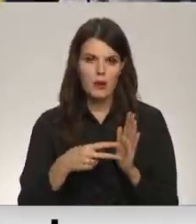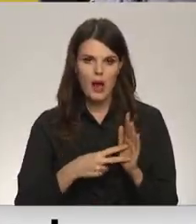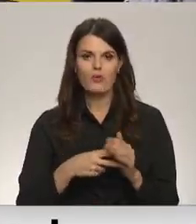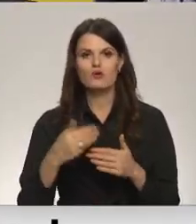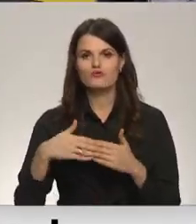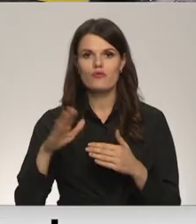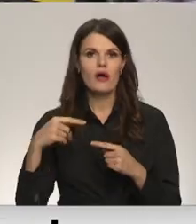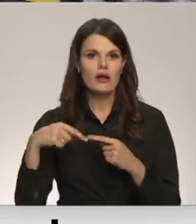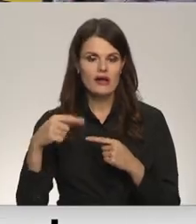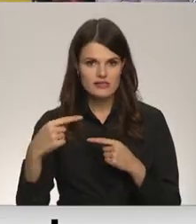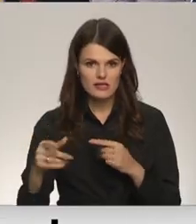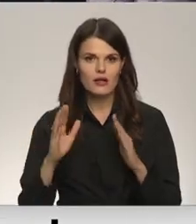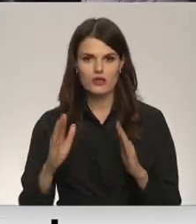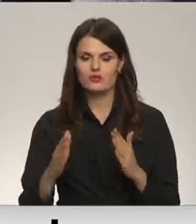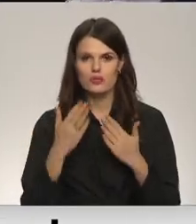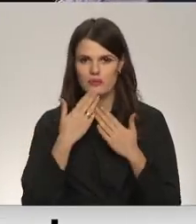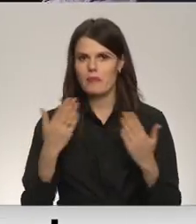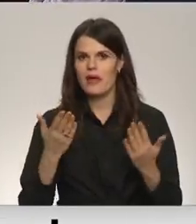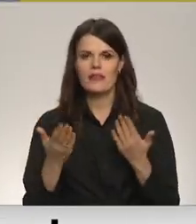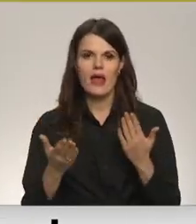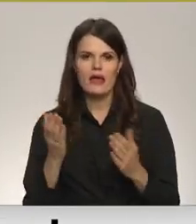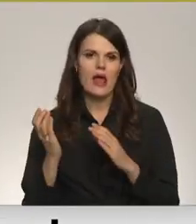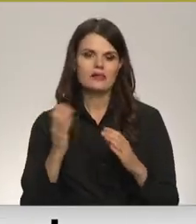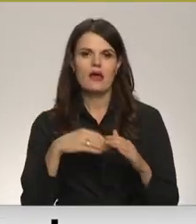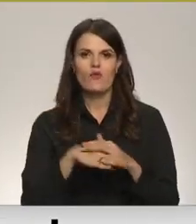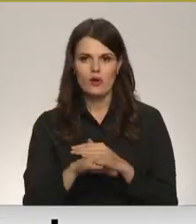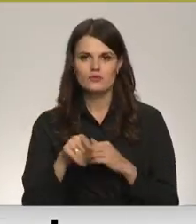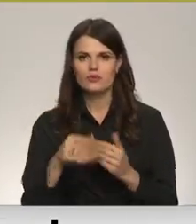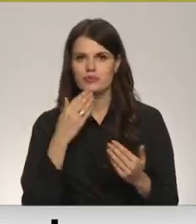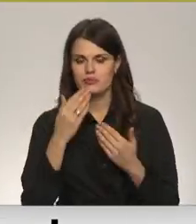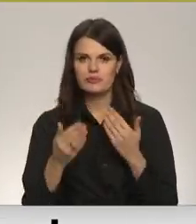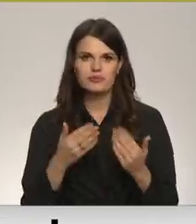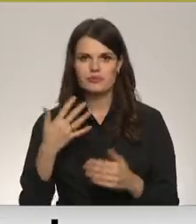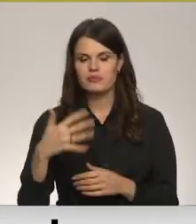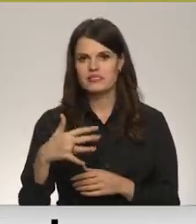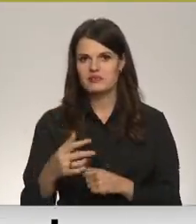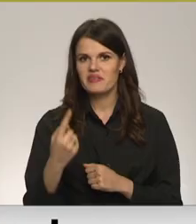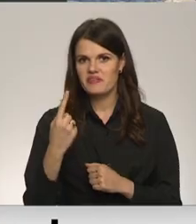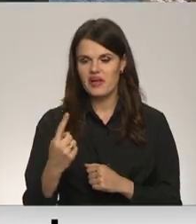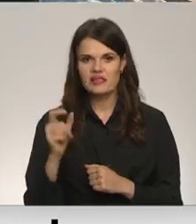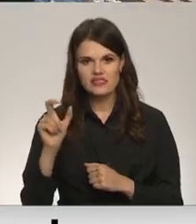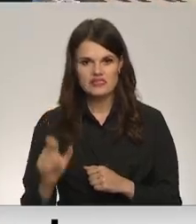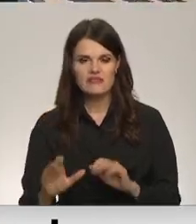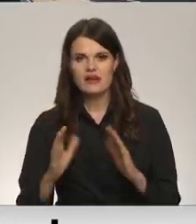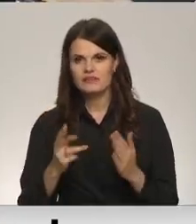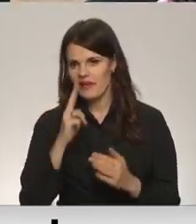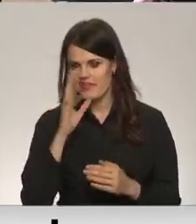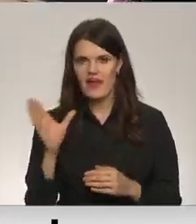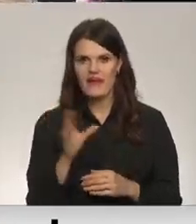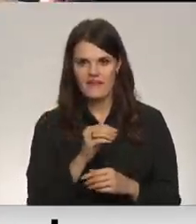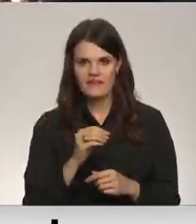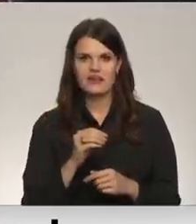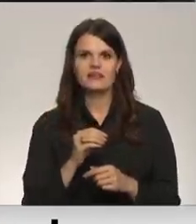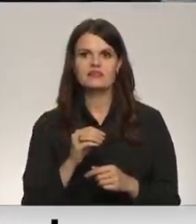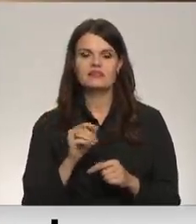nākamais, iespējams, pēdējais evakuācijas reiss. Uz to pagaidām pieteicies 51 cilvēks, taču ne visi brauktgribētāji